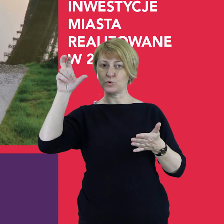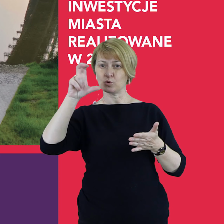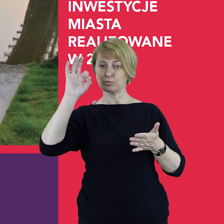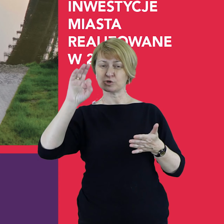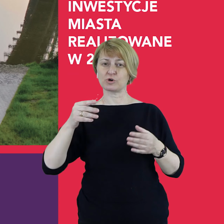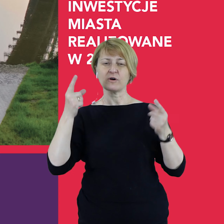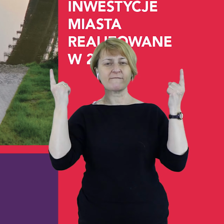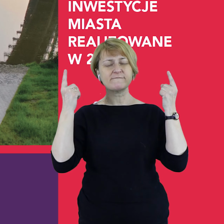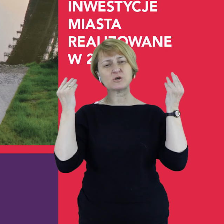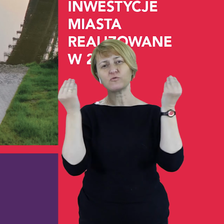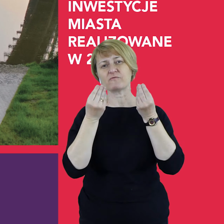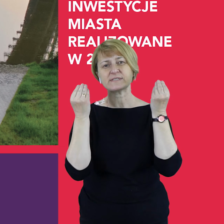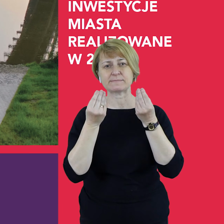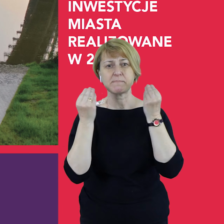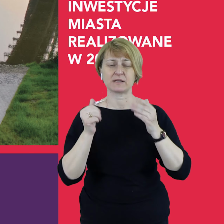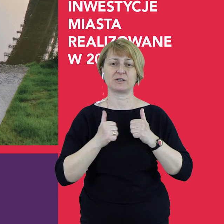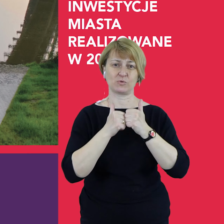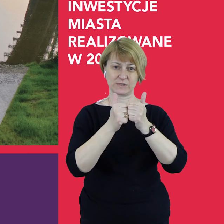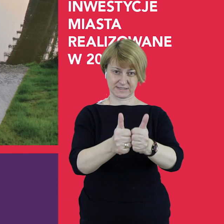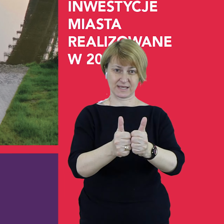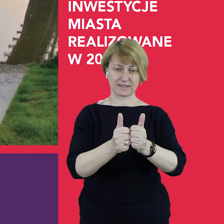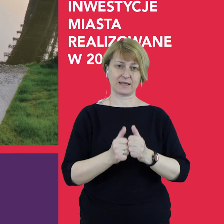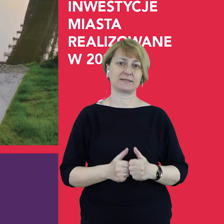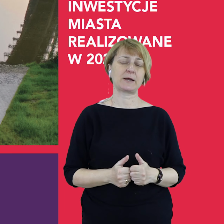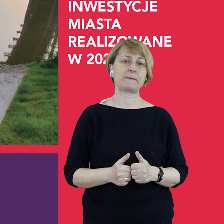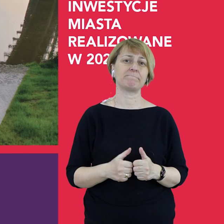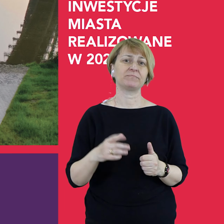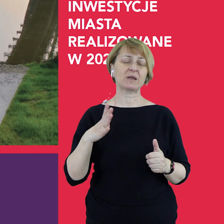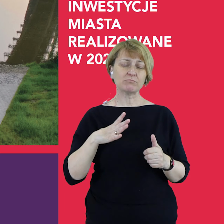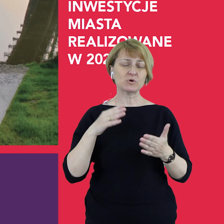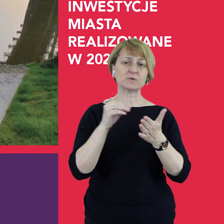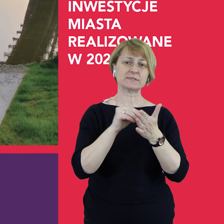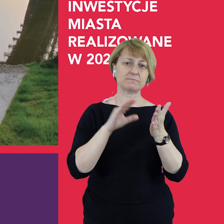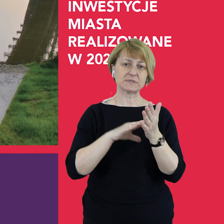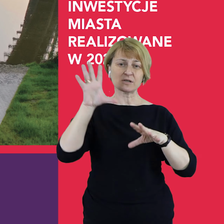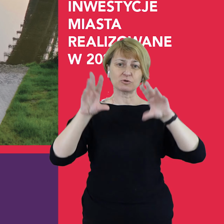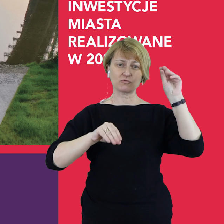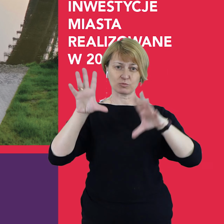zadanie. Wtedy jeszcze, kiedy był wprowadzony do budżetu miasta, nie nazywał się